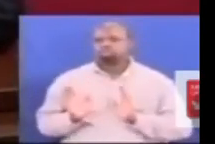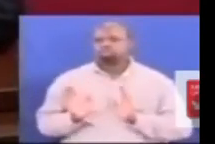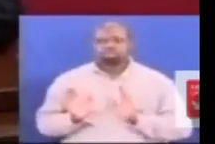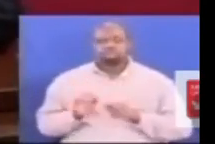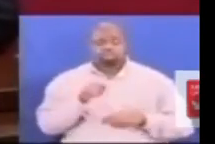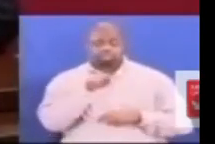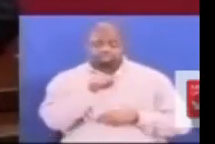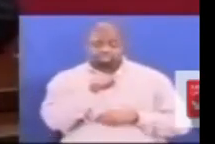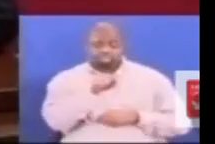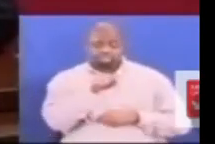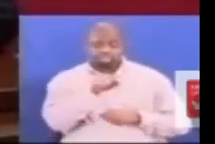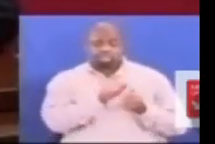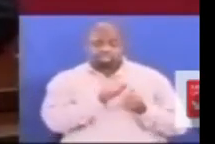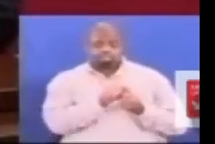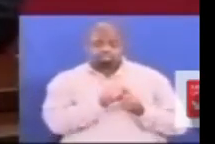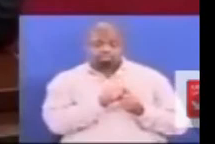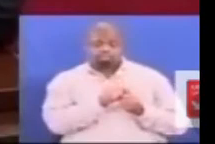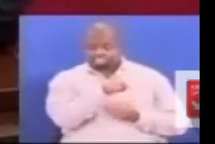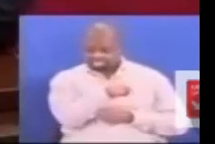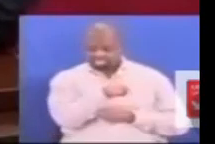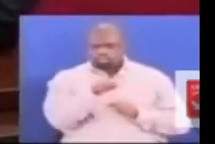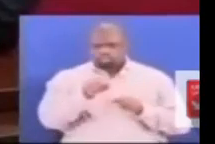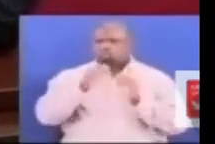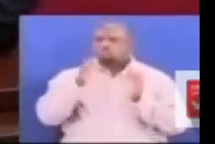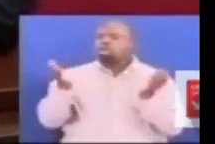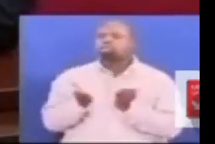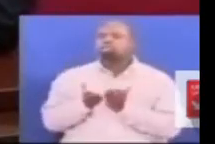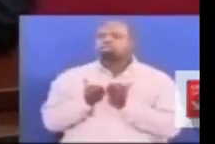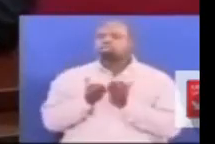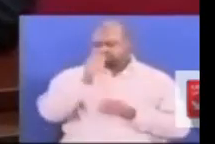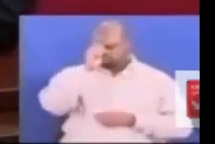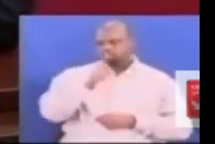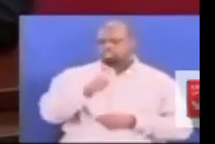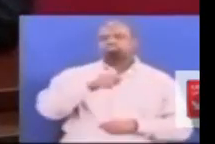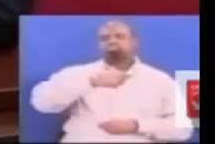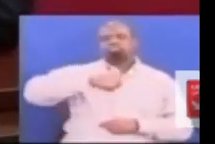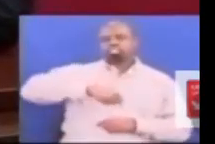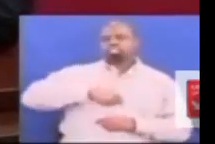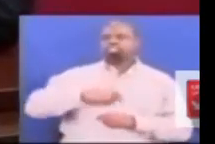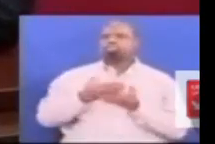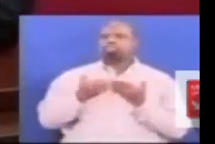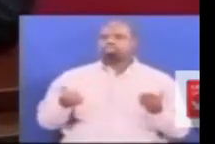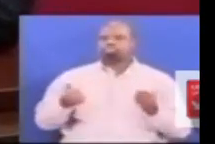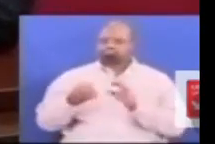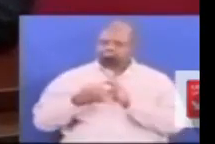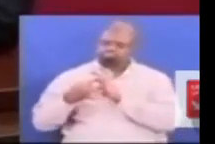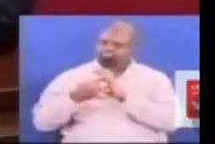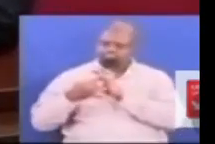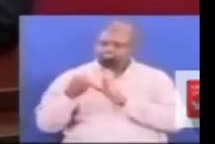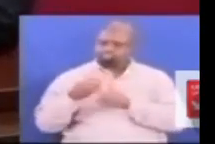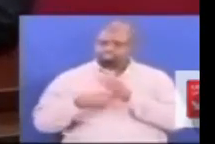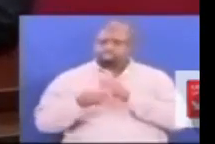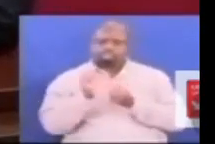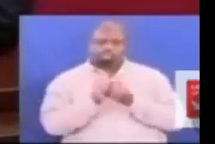Ndilo ambalo linaendelea kutupa heshima duniani kwa sababu Watanzania wote tunashirikiana katika hili.